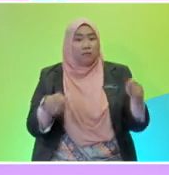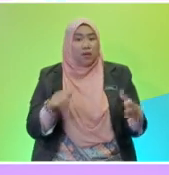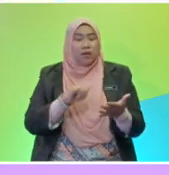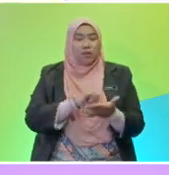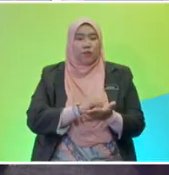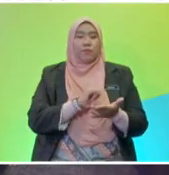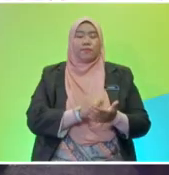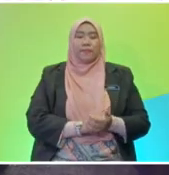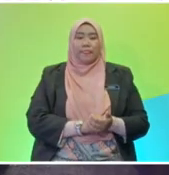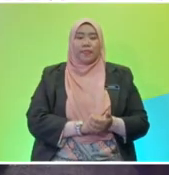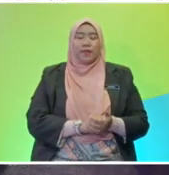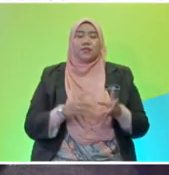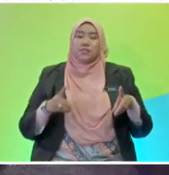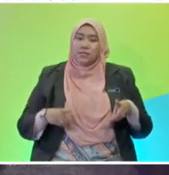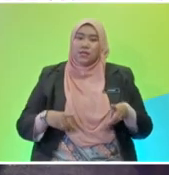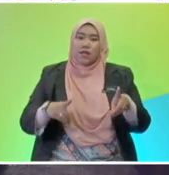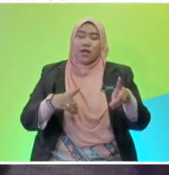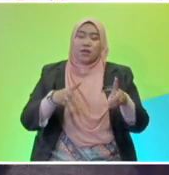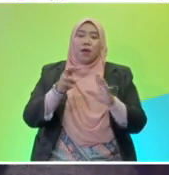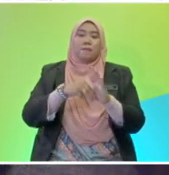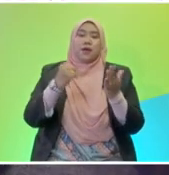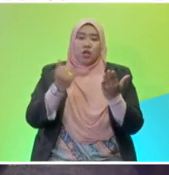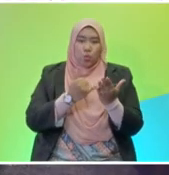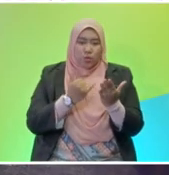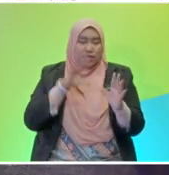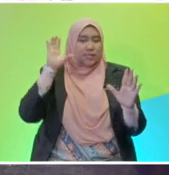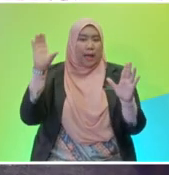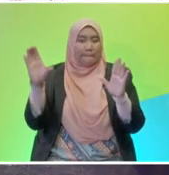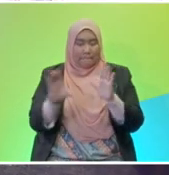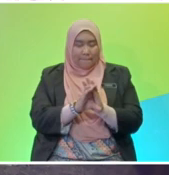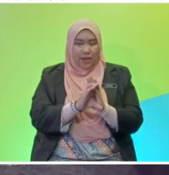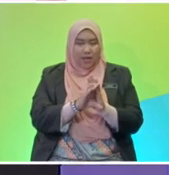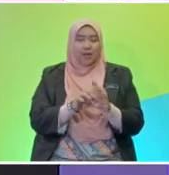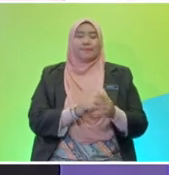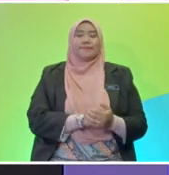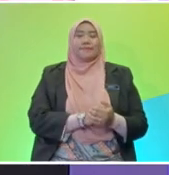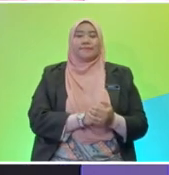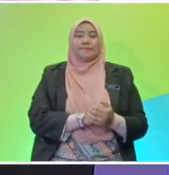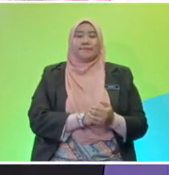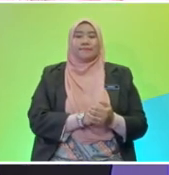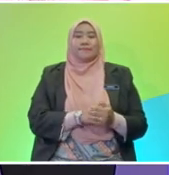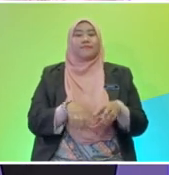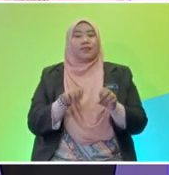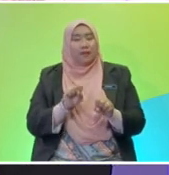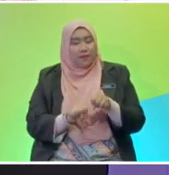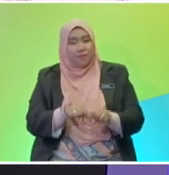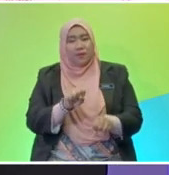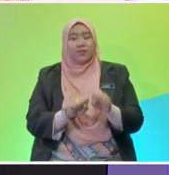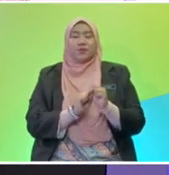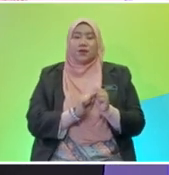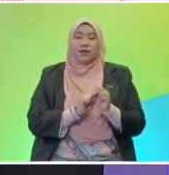tersebut sedang melukis gambar pemandangan nah maksud tadi sego Adventus gambar